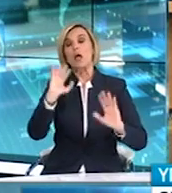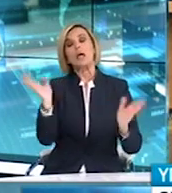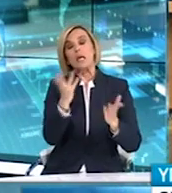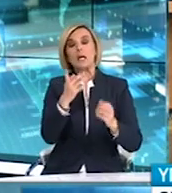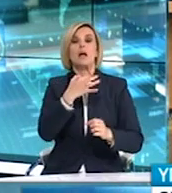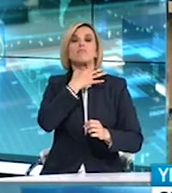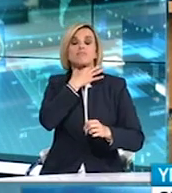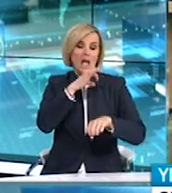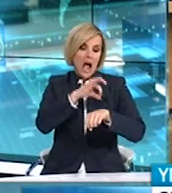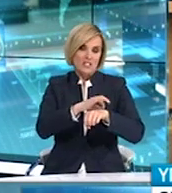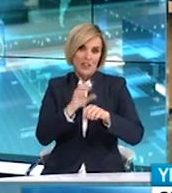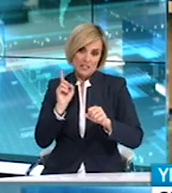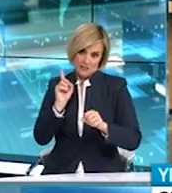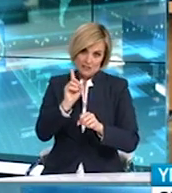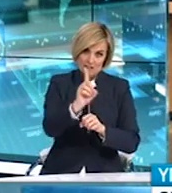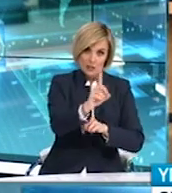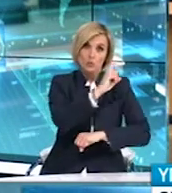μόνο κλινική?